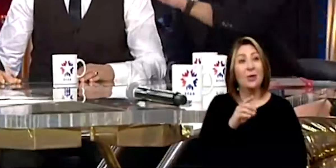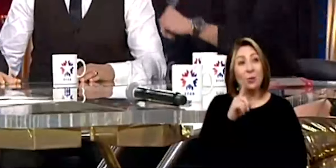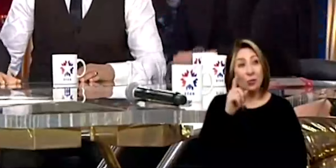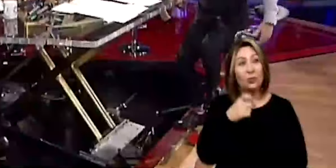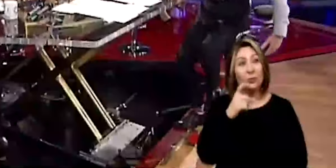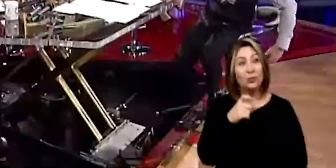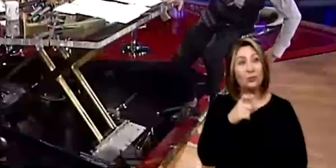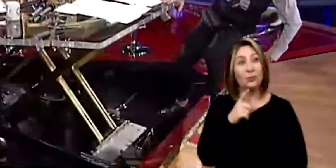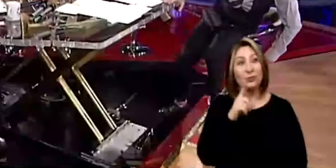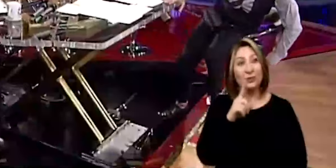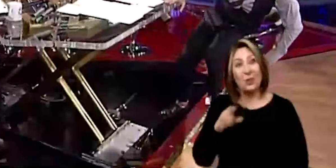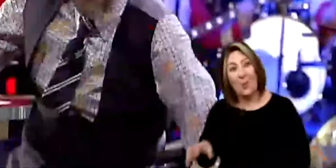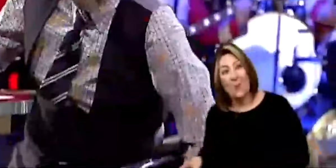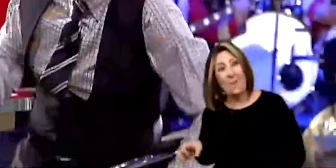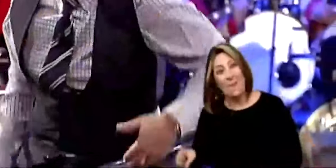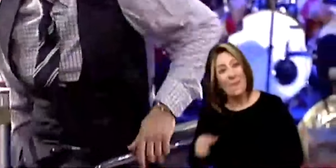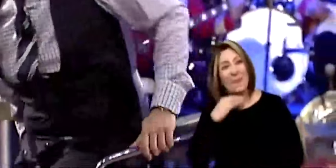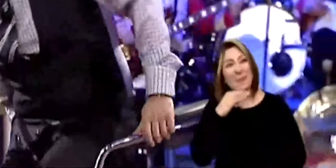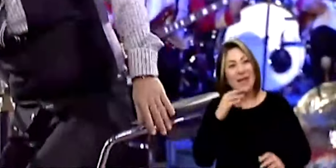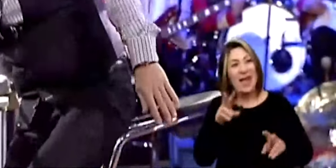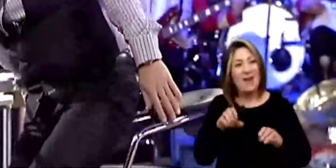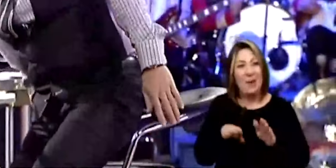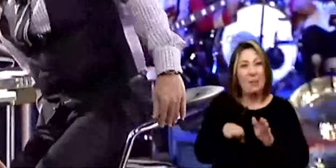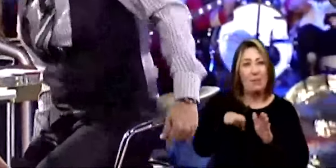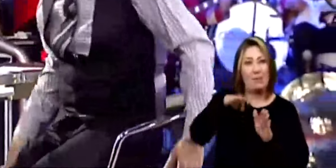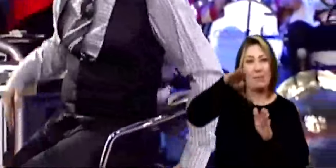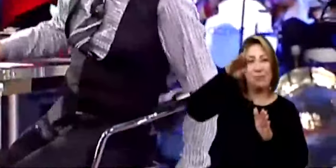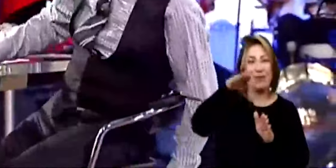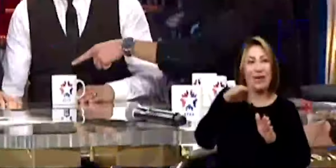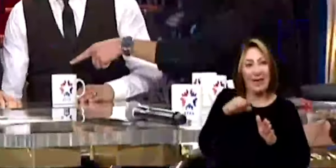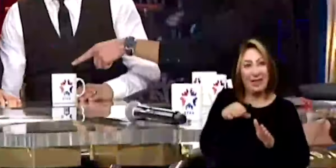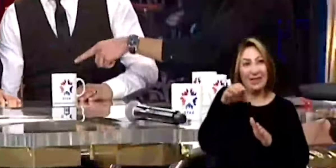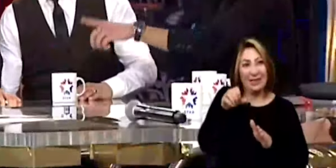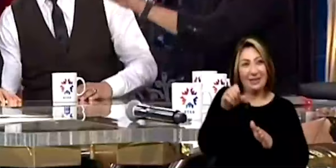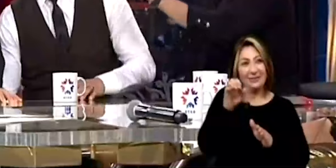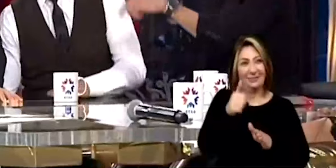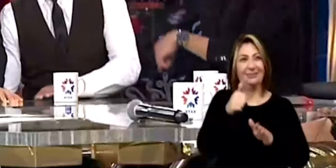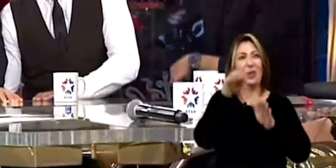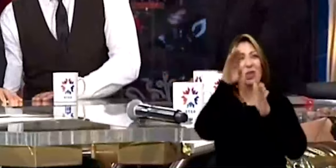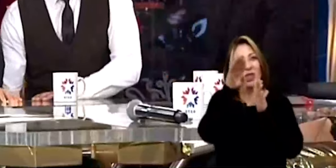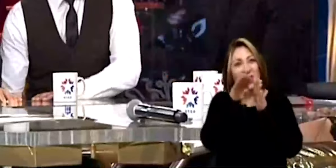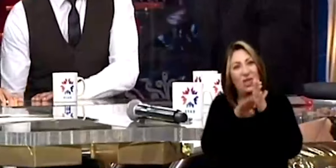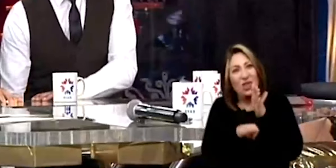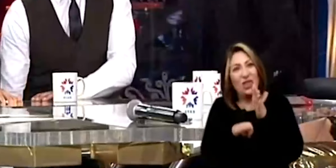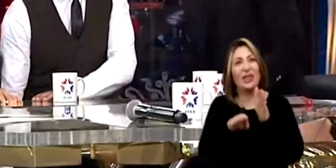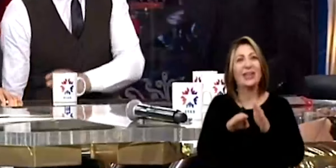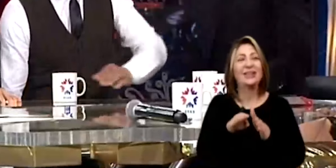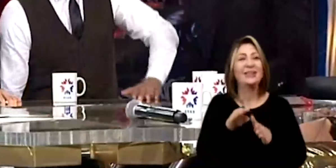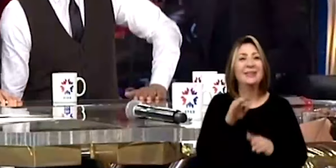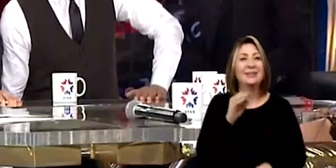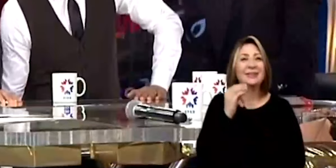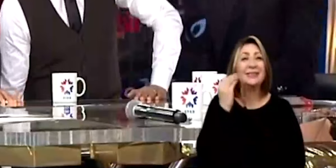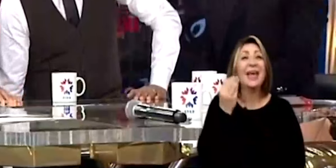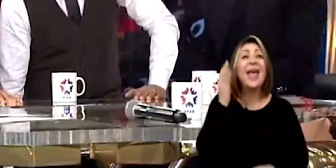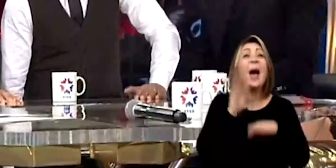kolu buldum. Kolu buldum. Hüseyin abi kolu bulamayın. Bir şey yani ha, tamam havayla. Pompaladım abi. Ha, bak abi. Ya, abi pompalayanlar kaldı. Nasıl mutlu? Ya abi,